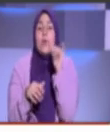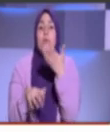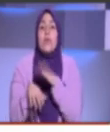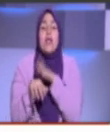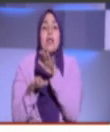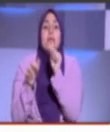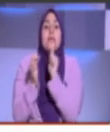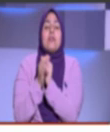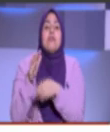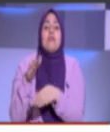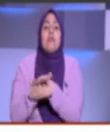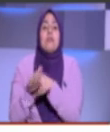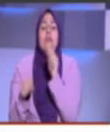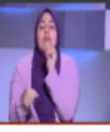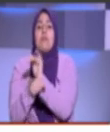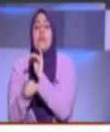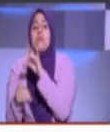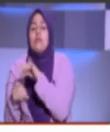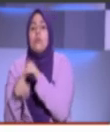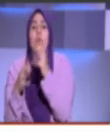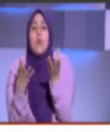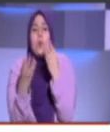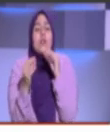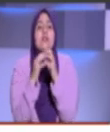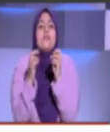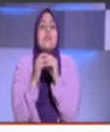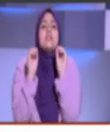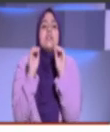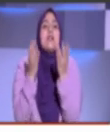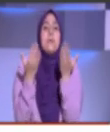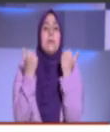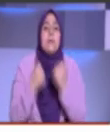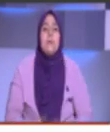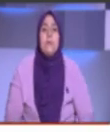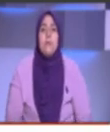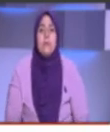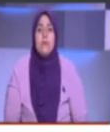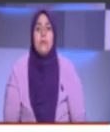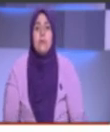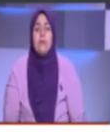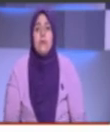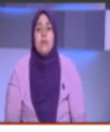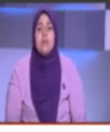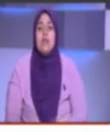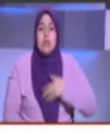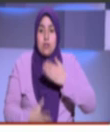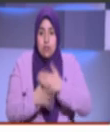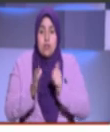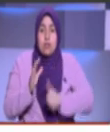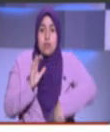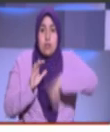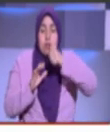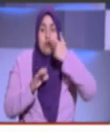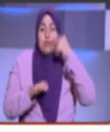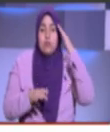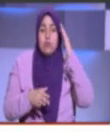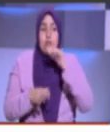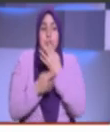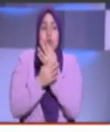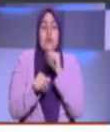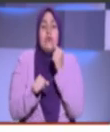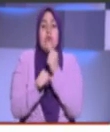المنزل. ماذا في التفاصيل أكثر لديك؟ نعم، في التفاصيل أنه سيتوجه ليس إلى